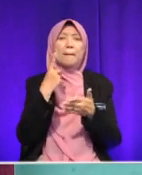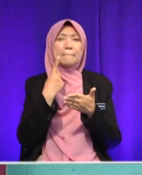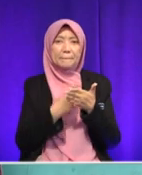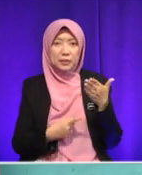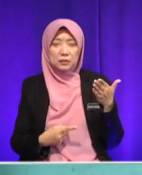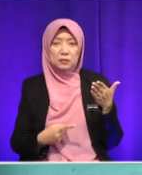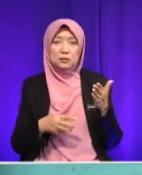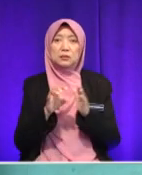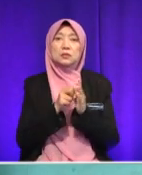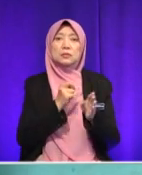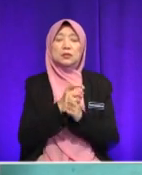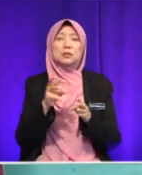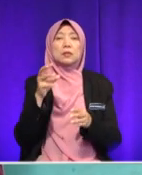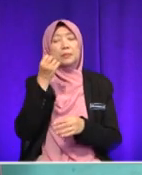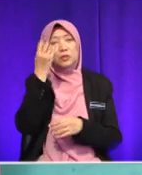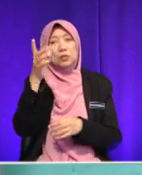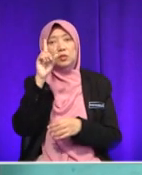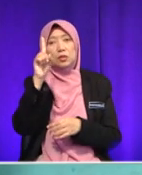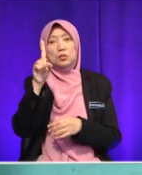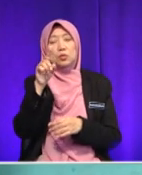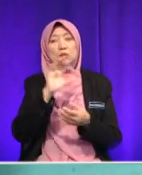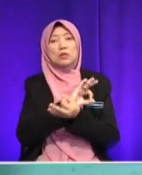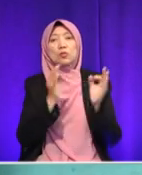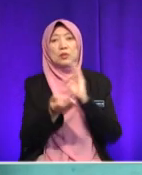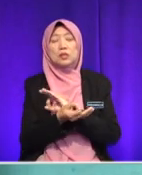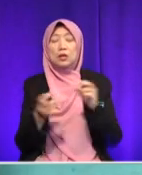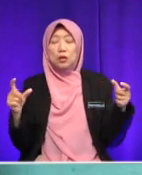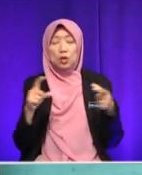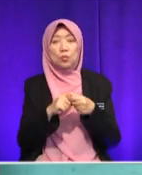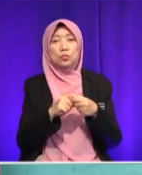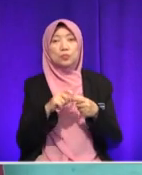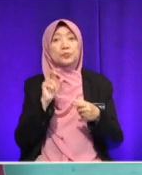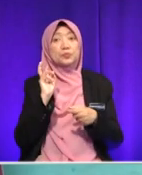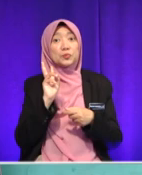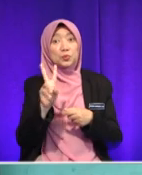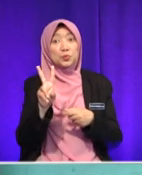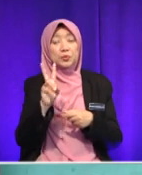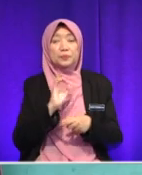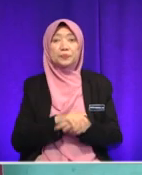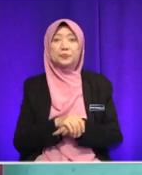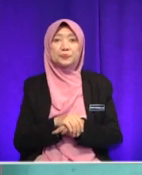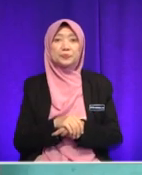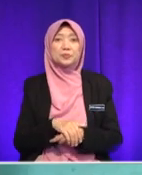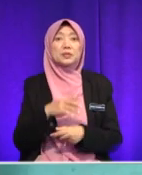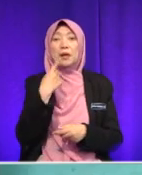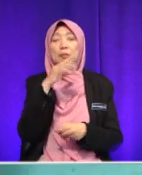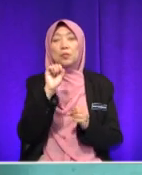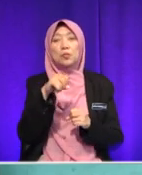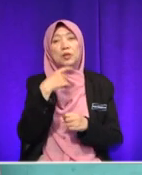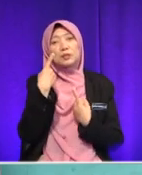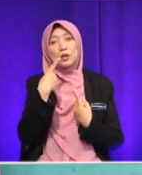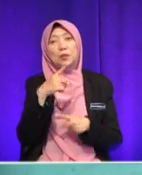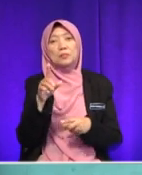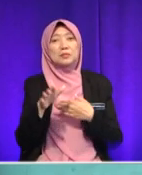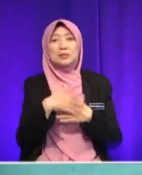sebenarnya? Nyatakan satu transformasi yang menggabungkan dua tu tadi. Baik. Jadi siapa yang boleh beri cikgu jawapannya?